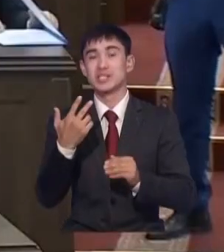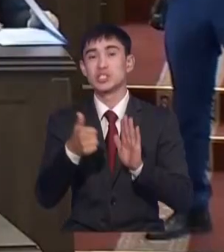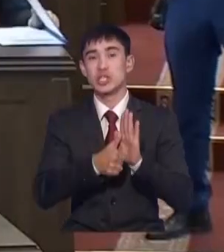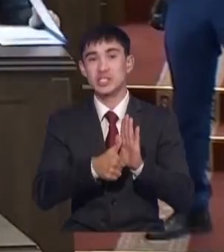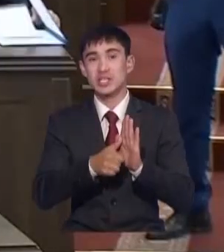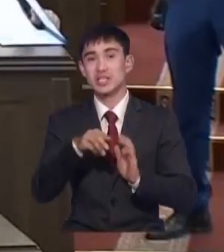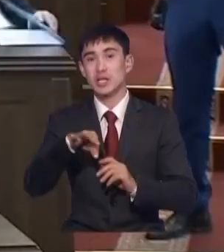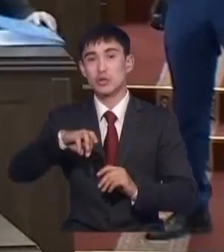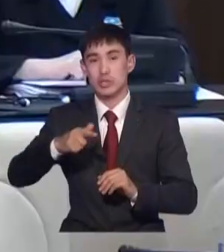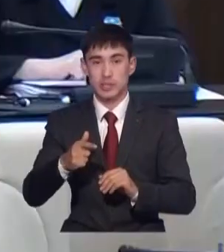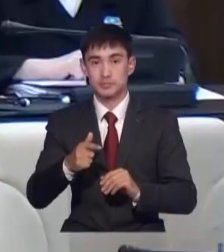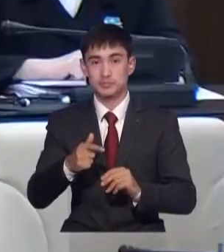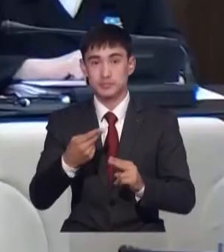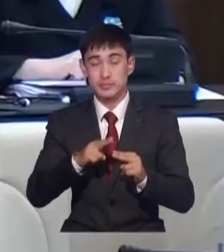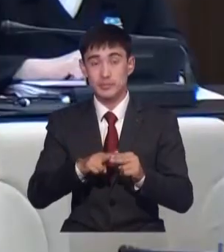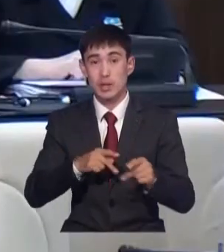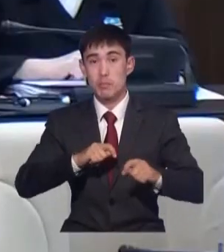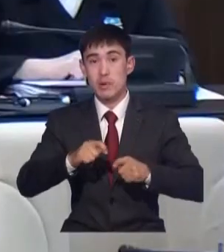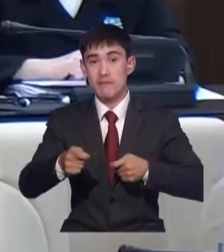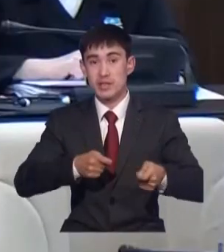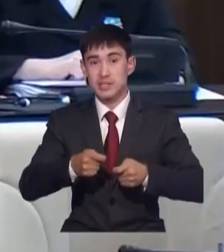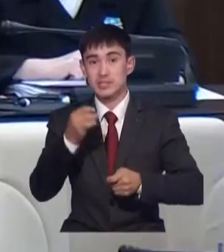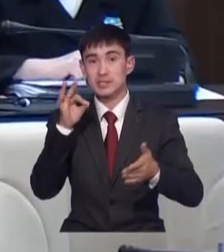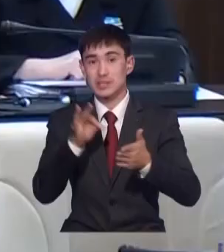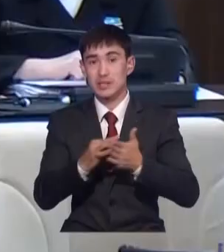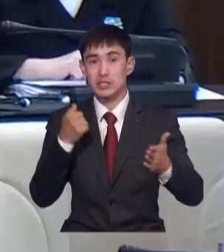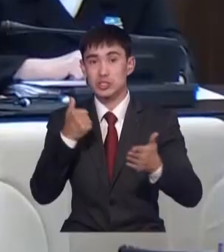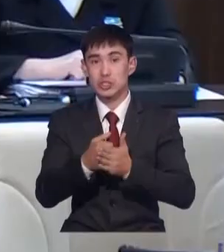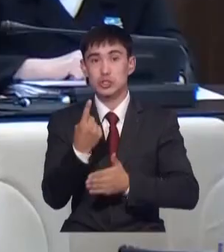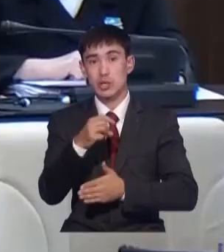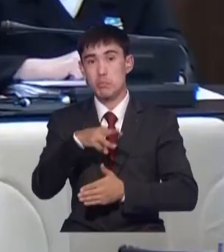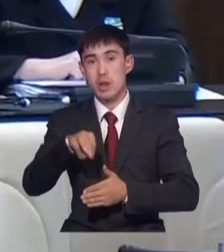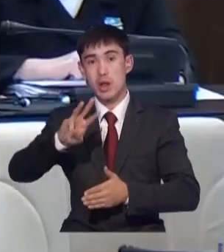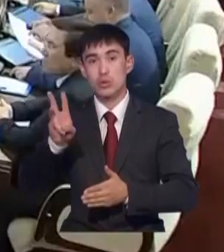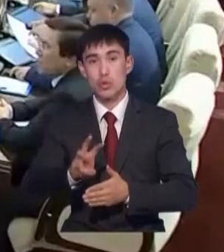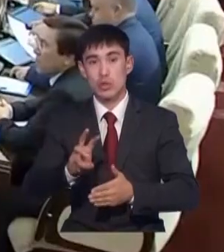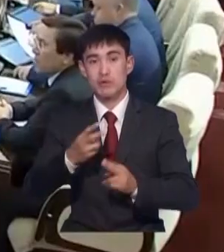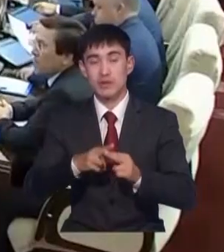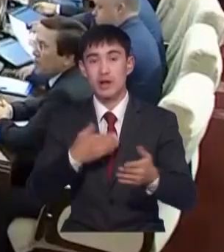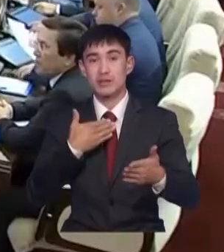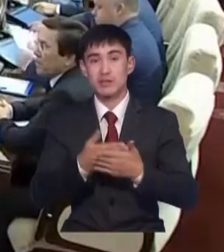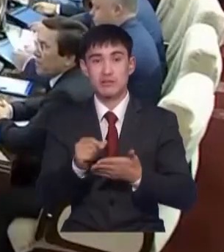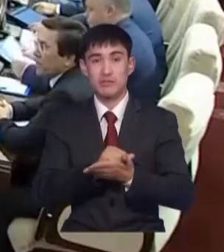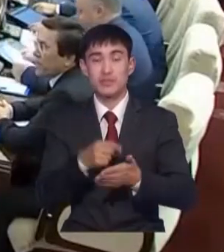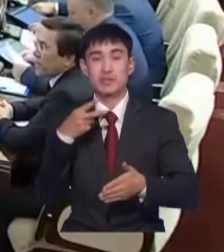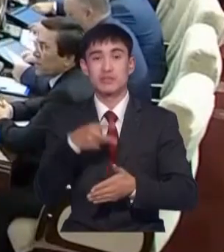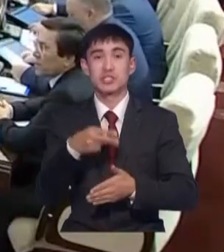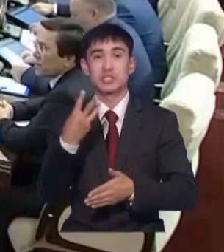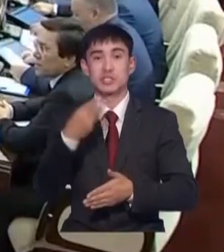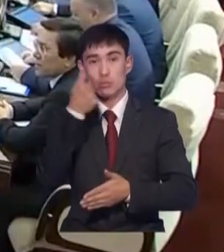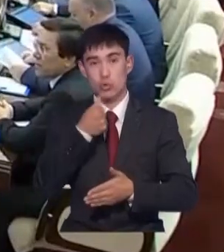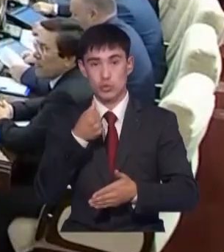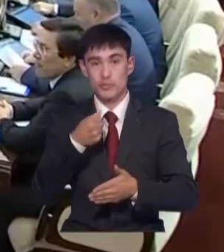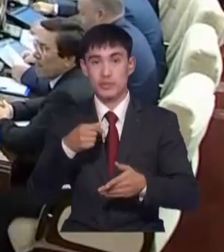5,6 триллионов тенге. Несмотря на это, правительство нацелено на достижение 100 миллиардов долларов активов к 2030